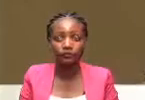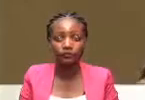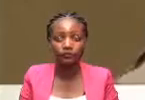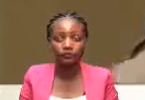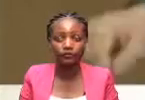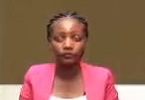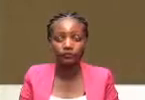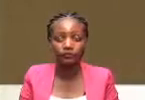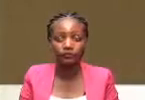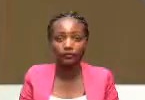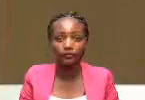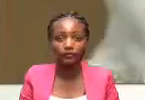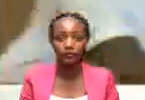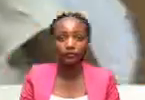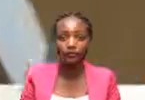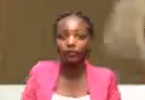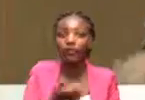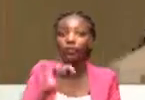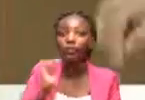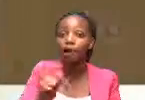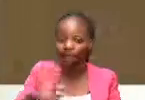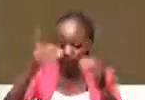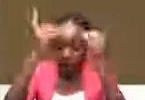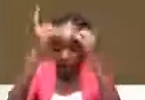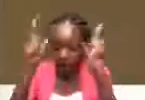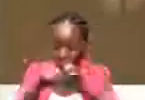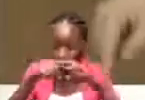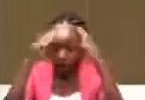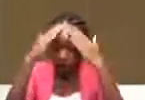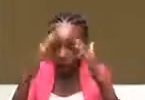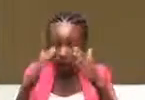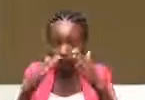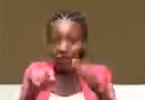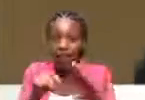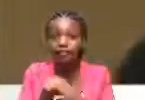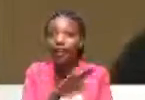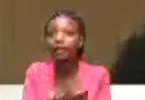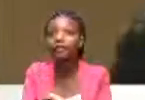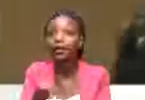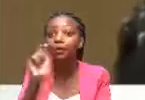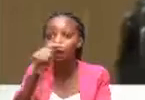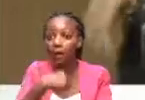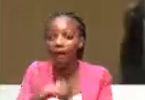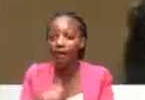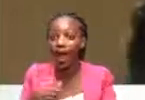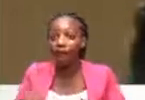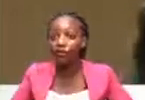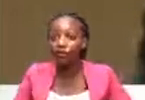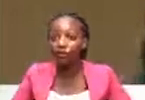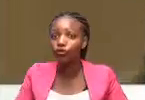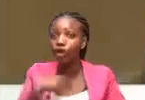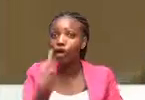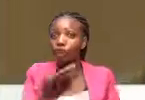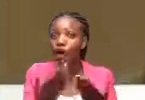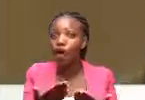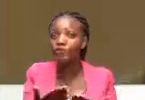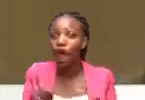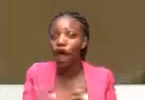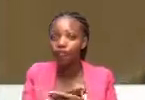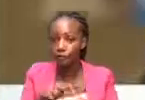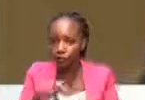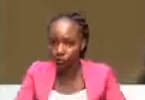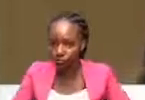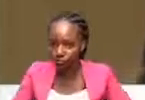gender, then lazima pia tuseme ya kwamba kwa cabinet lazima tukue na vijana ambao wako kilia na pia